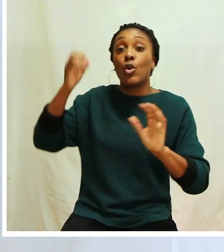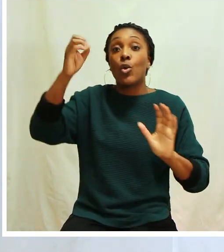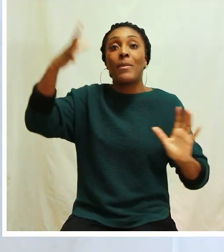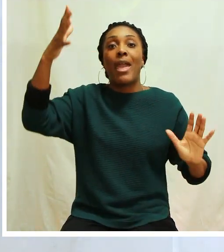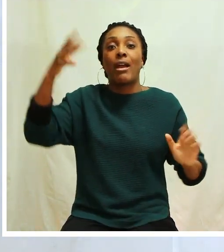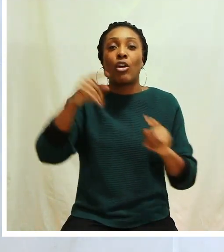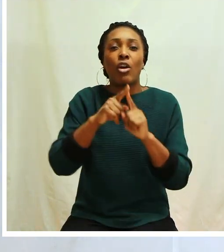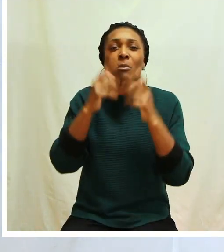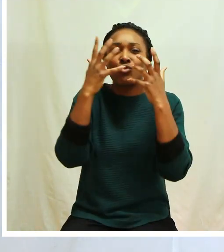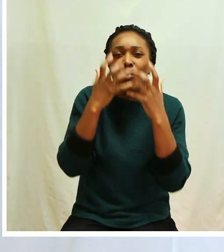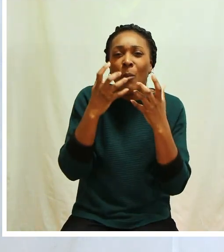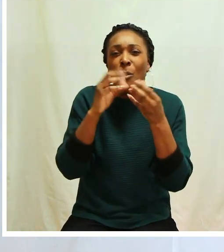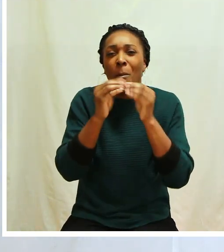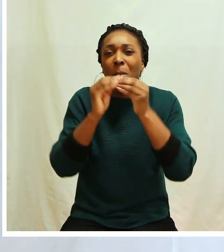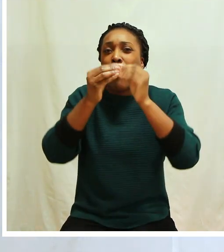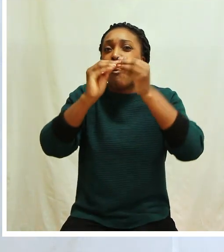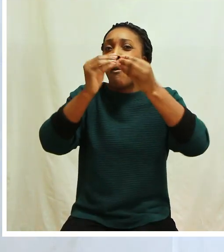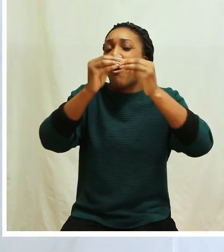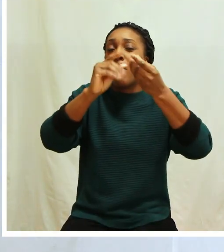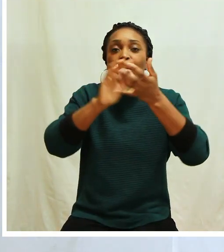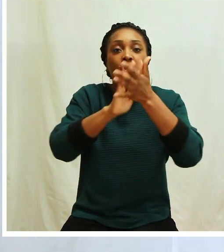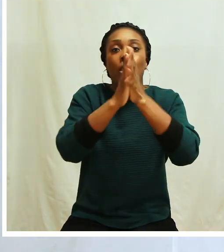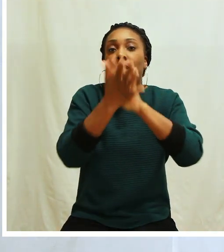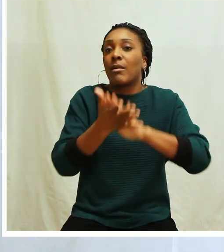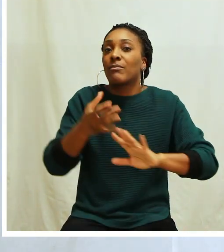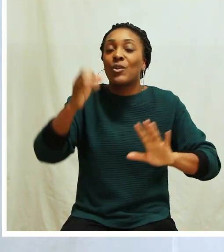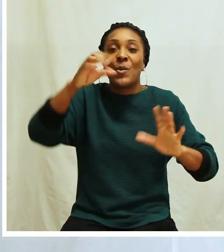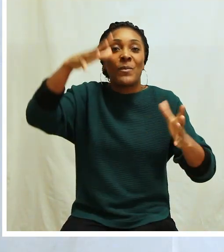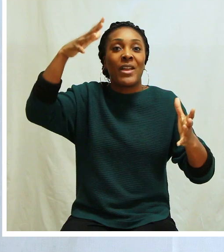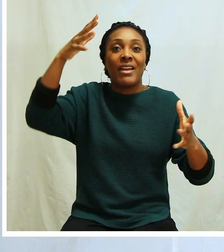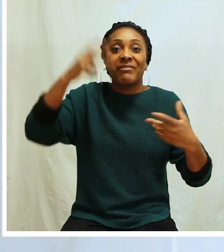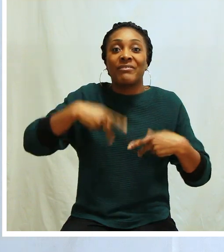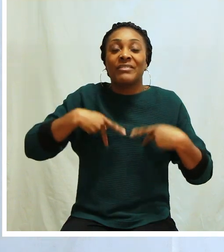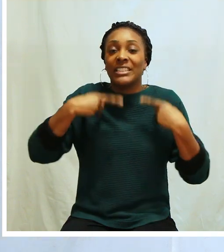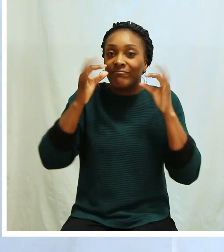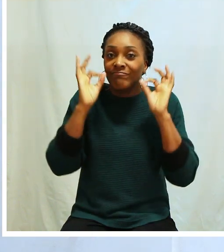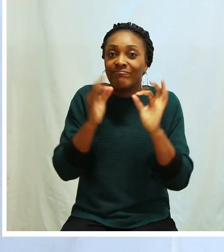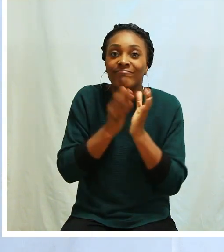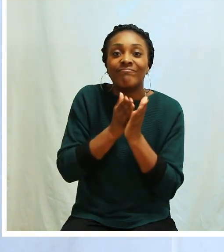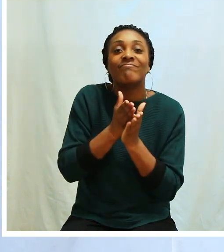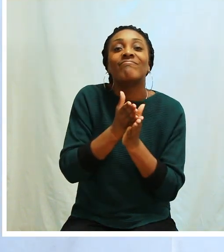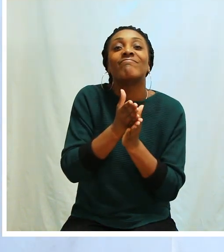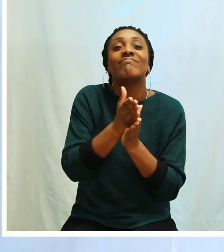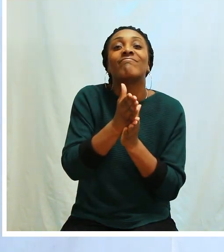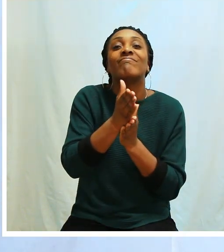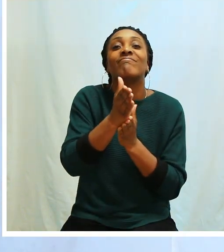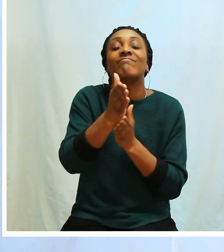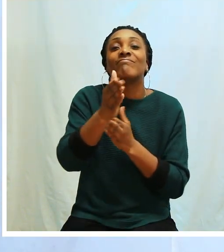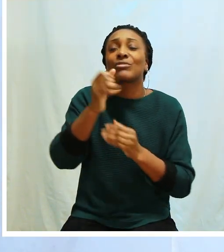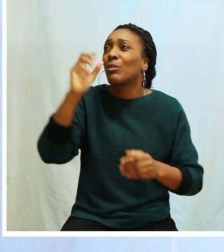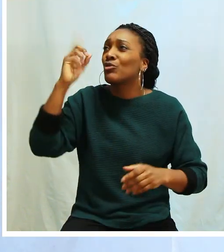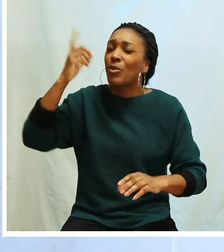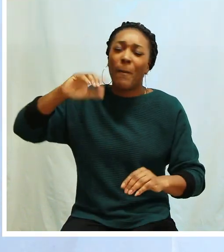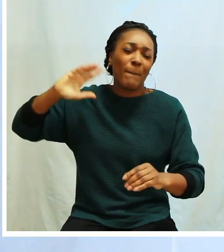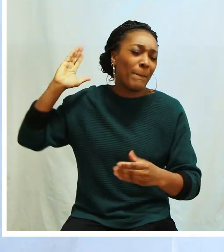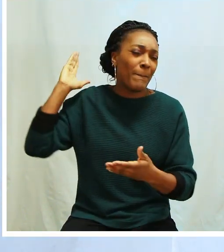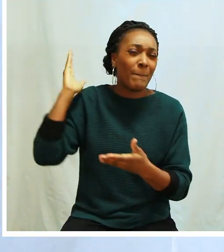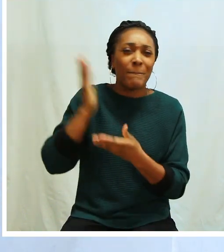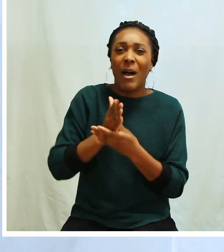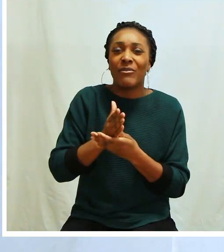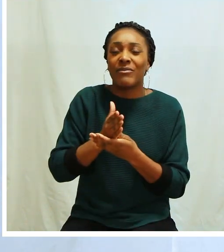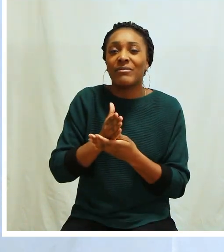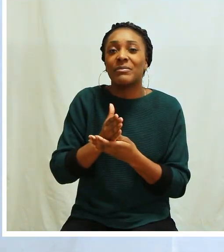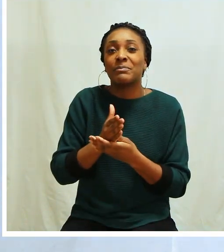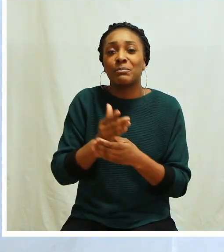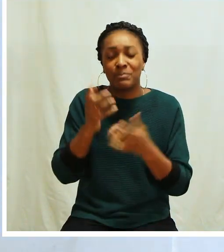va y avoir un changement d'orientation et de vie. Il va y avoir un tout à coup de Dieu dans ta vie. Et j'aimerais